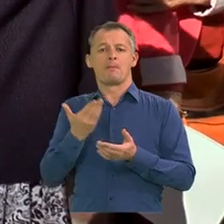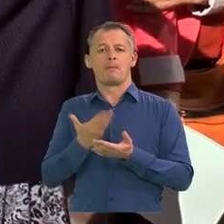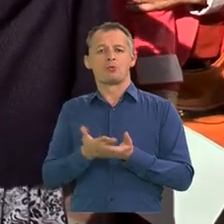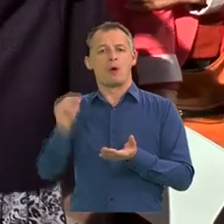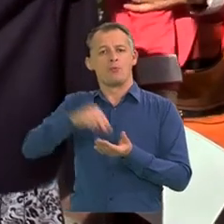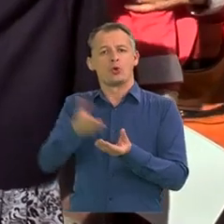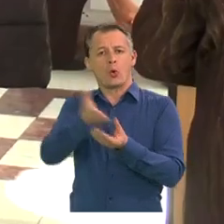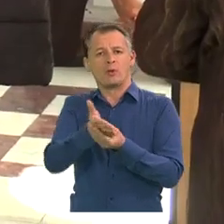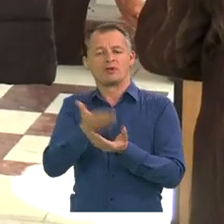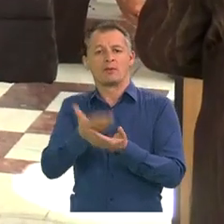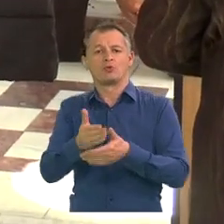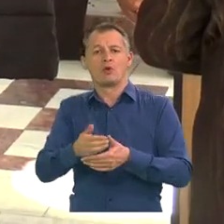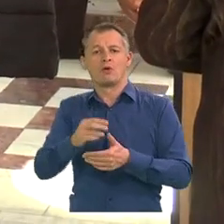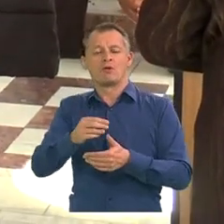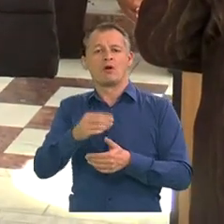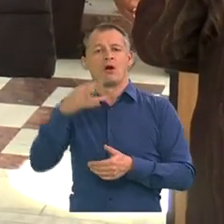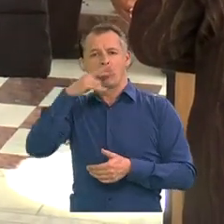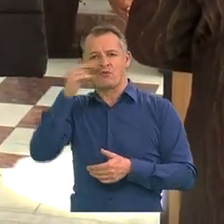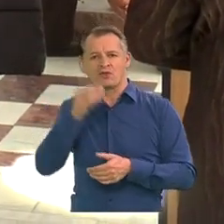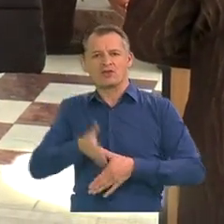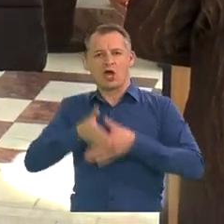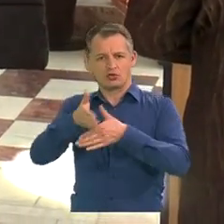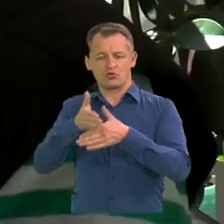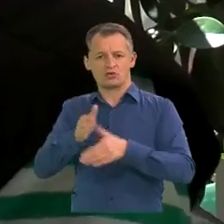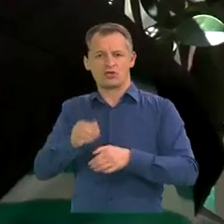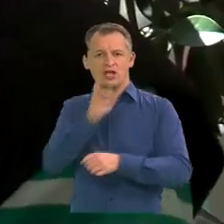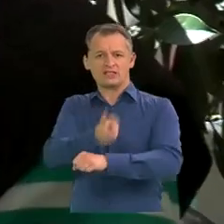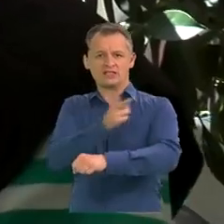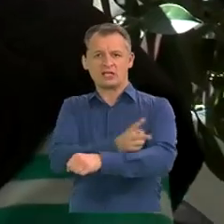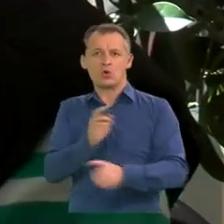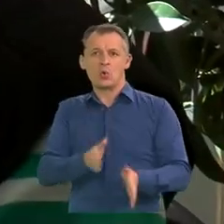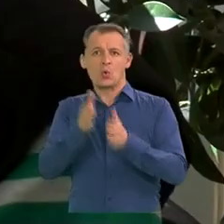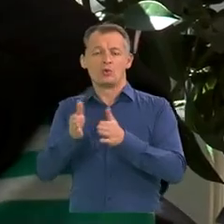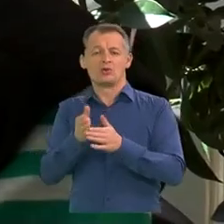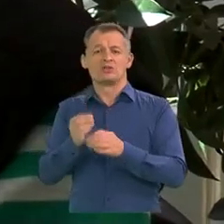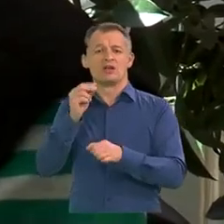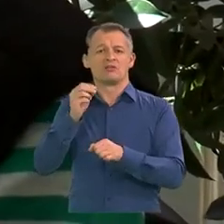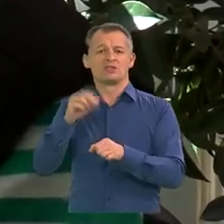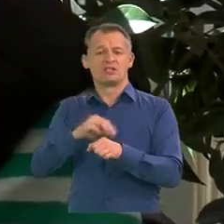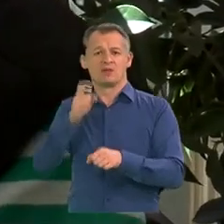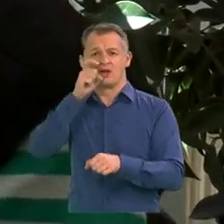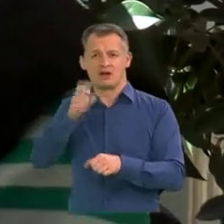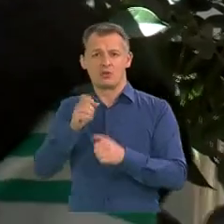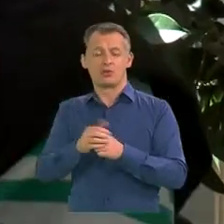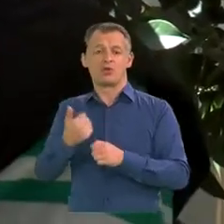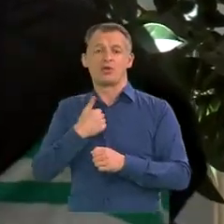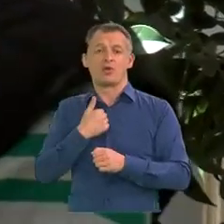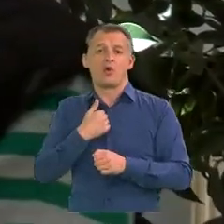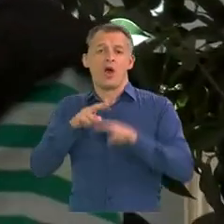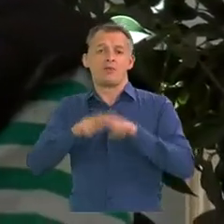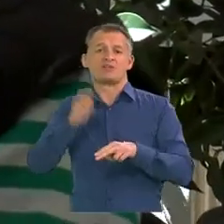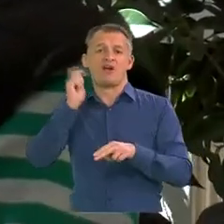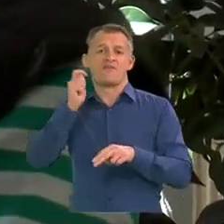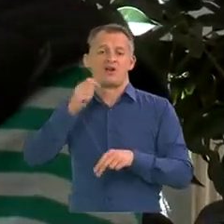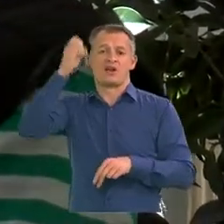sau încălzire. Unii s-au enervat în timp ce altora li s-a făcut rău. Am stat la soare și n-am voie. Eu își trei după